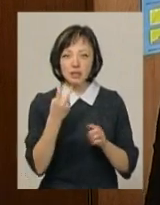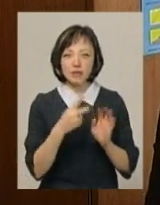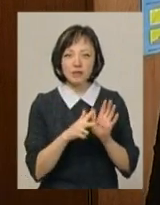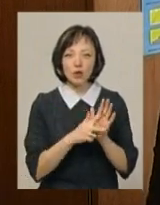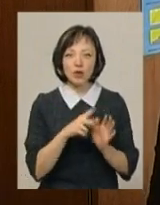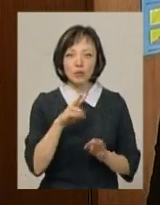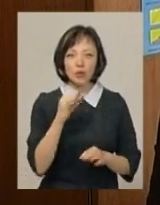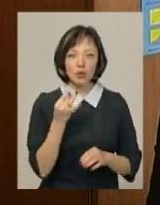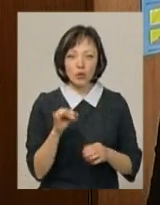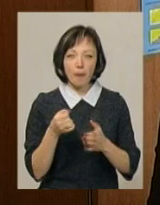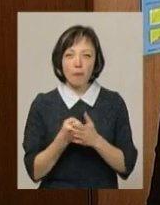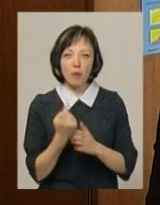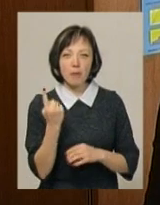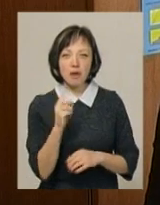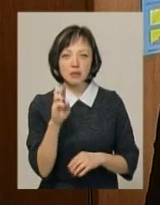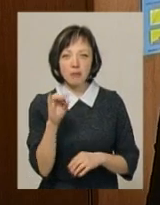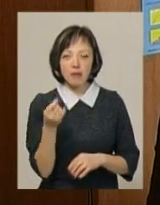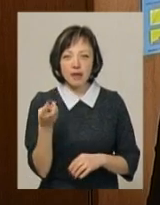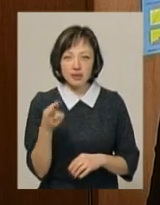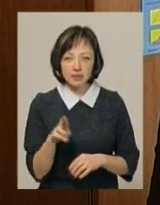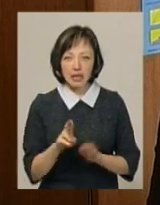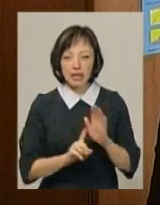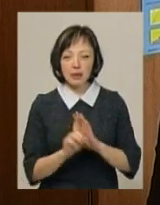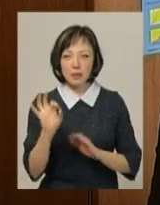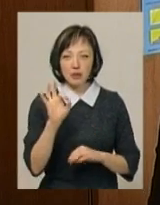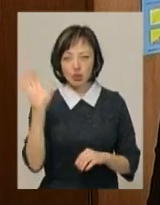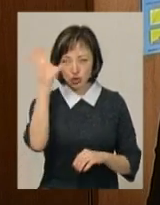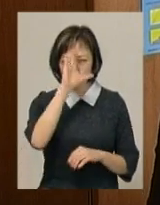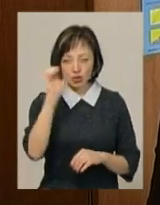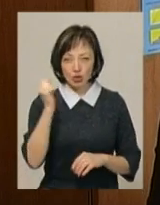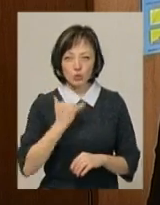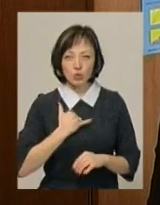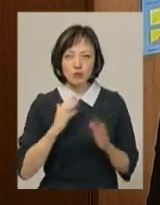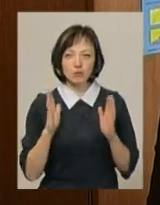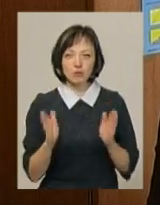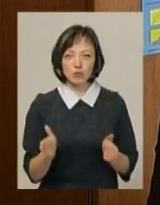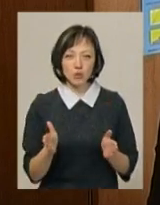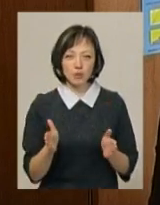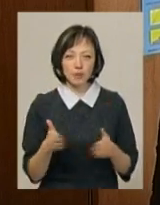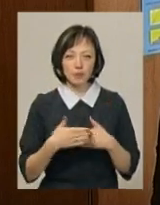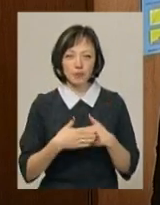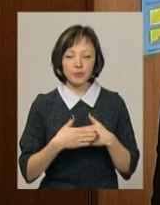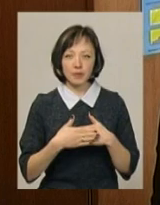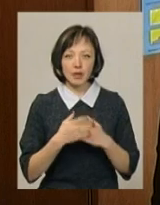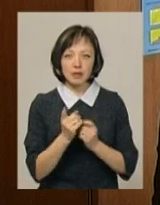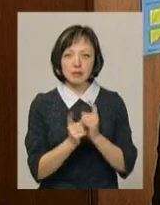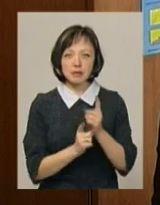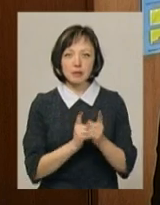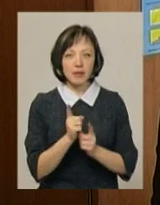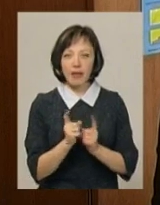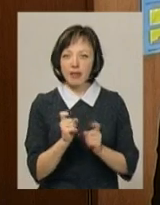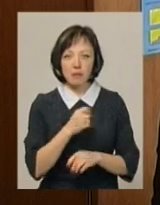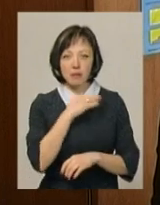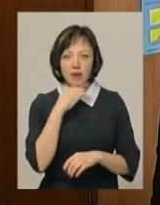28 лютого по 1 березня. Температура нічна у нас буде мінятися не набагато,